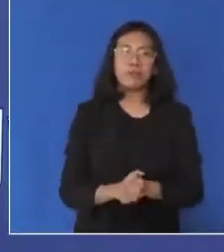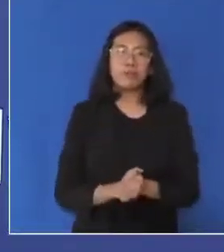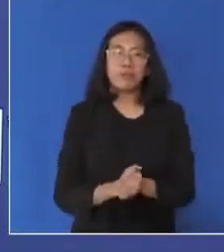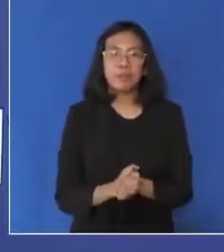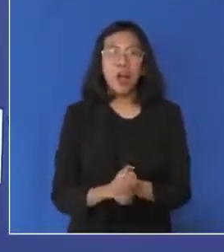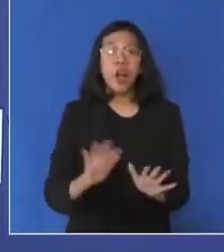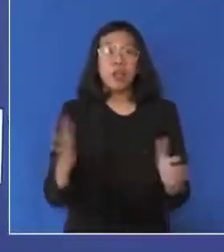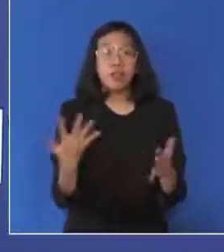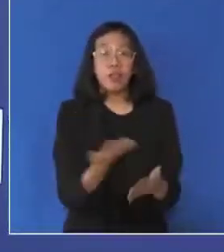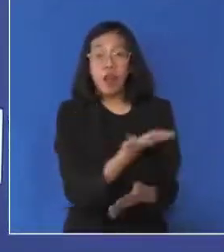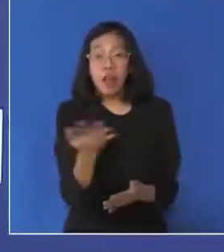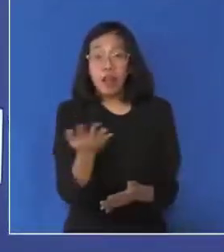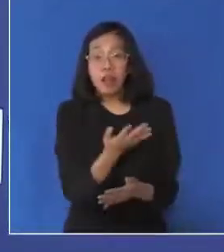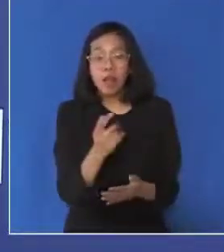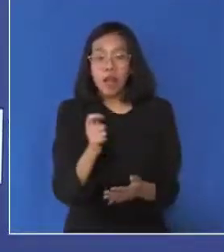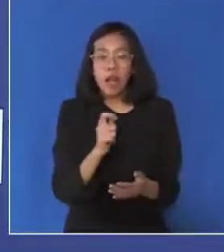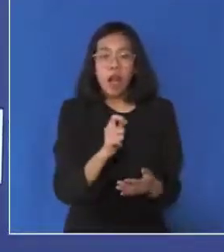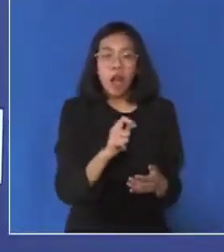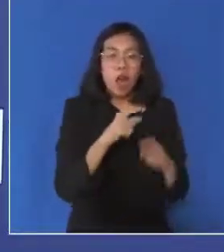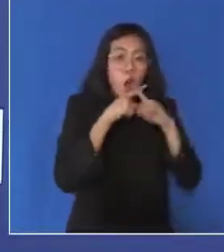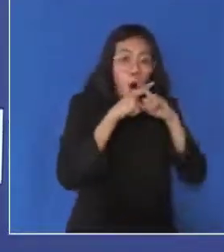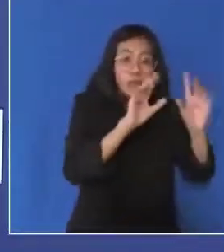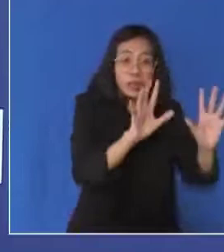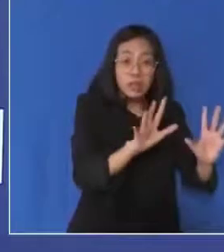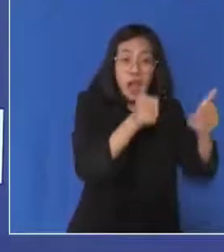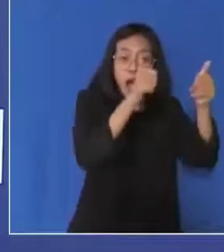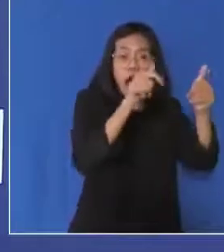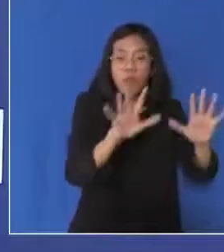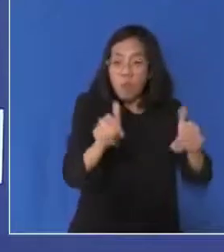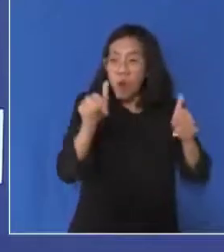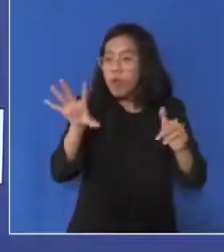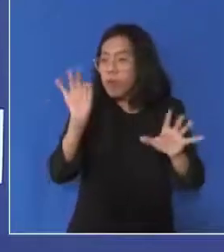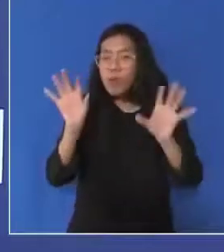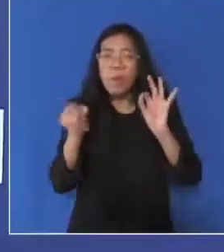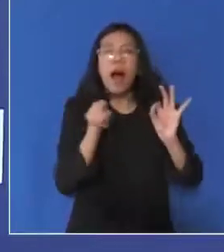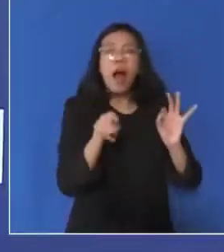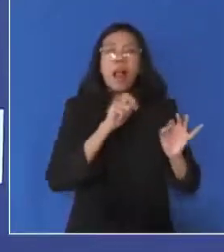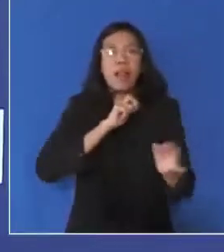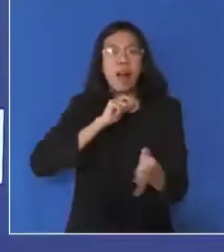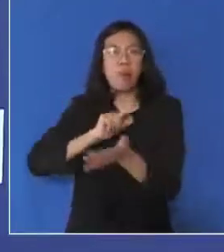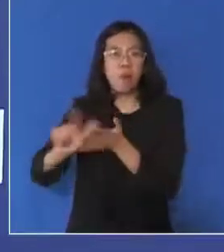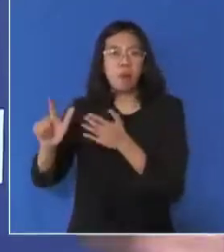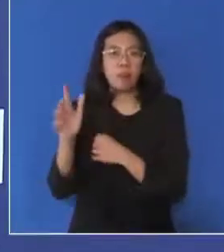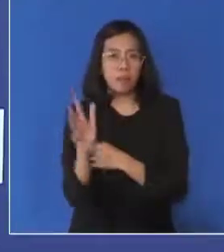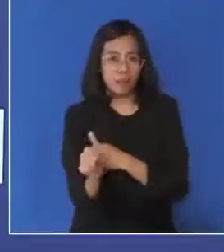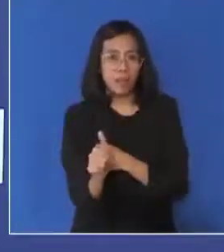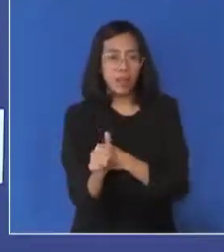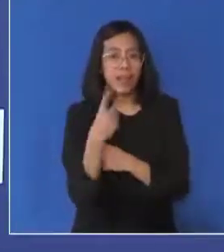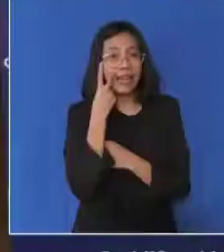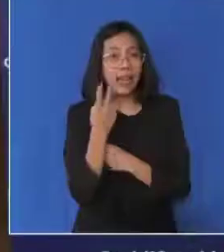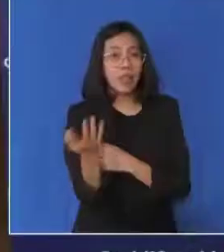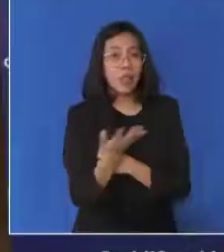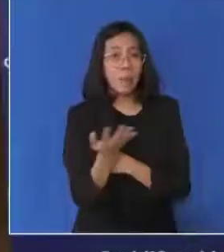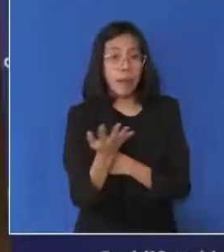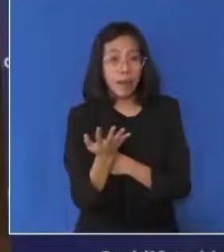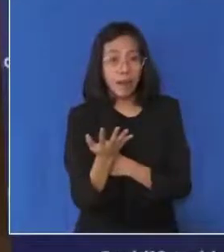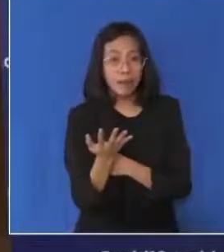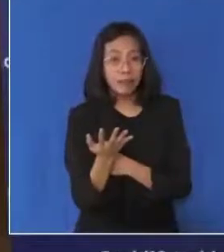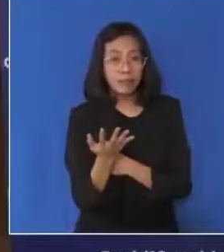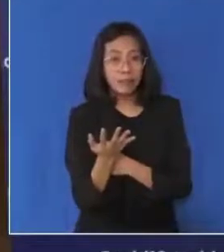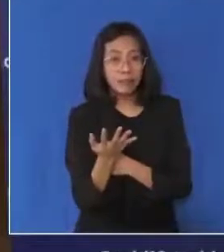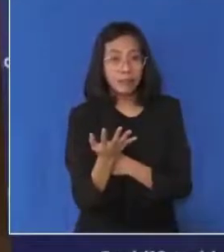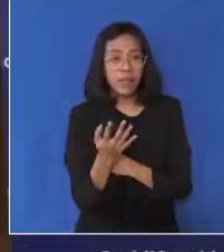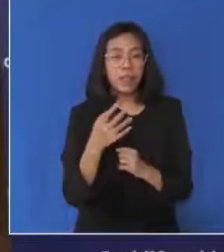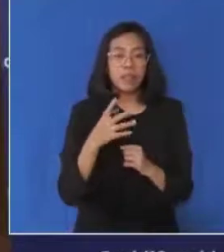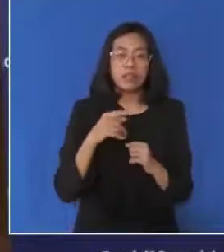juga kalau laporkan temuan-temuan hoax itu banyak sekali ranahnya bisa kita singgah termasuk pun Box